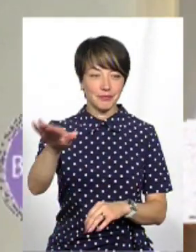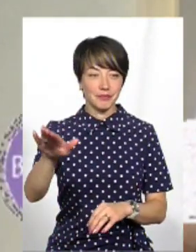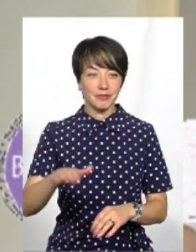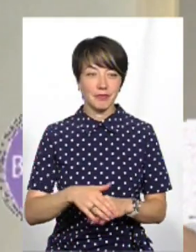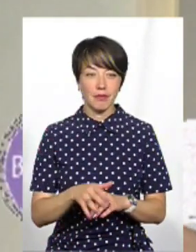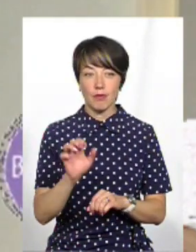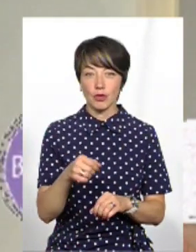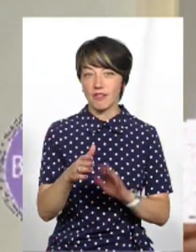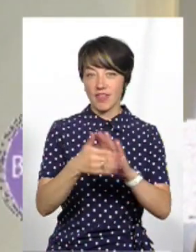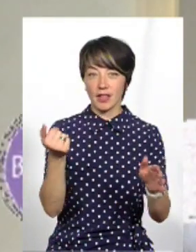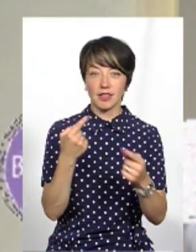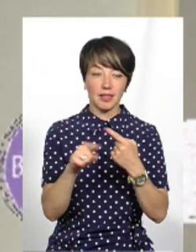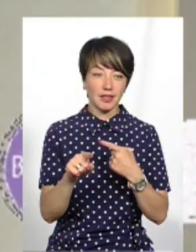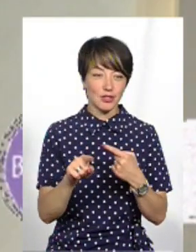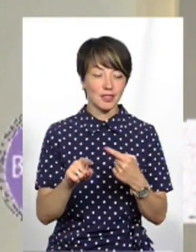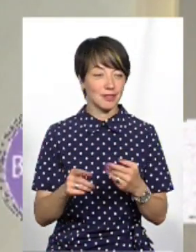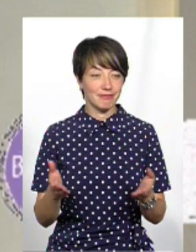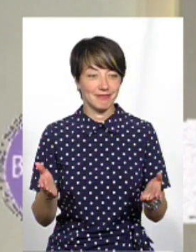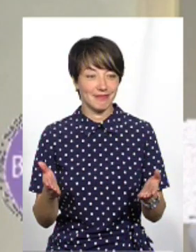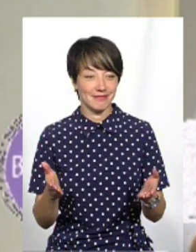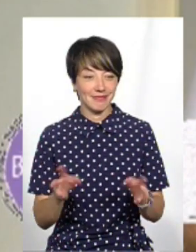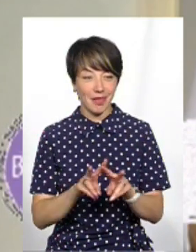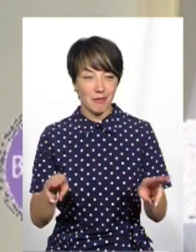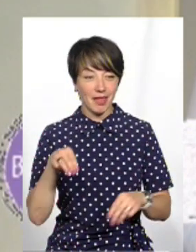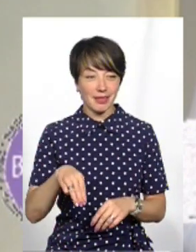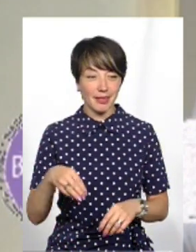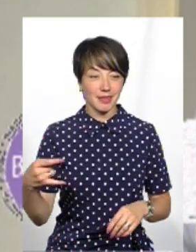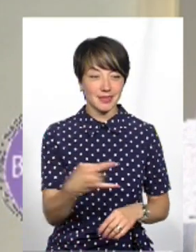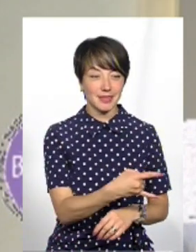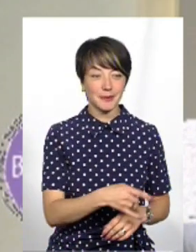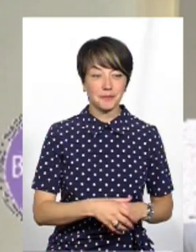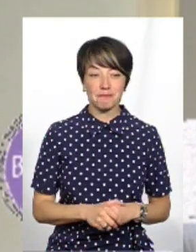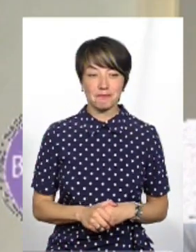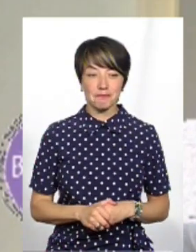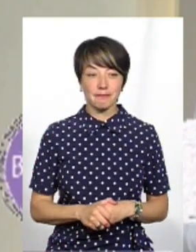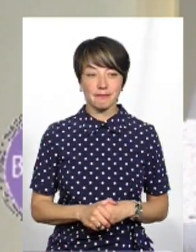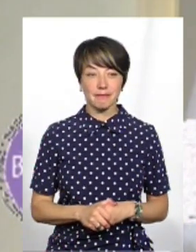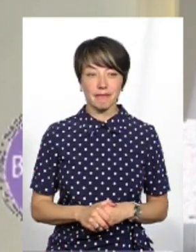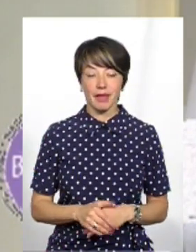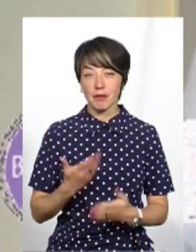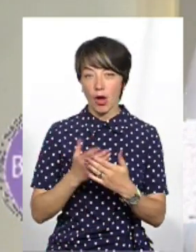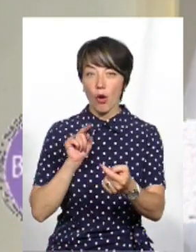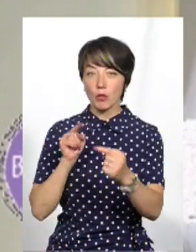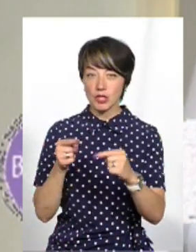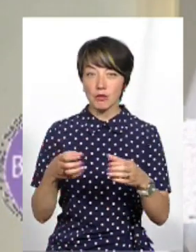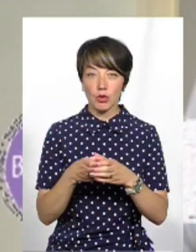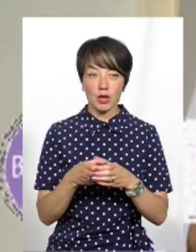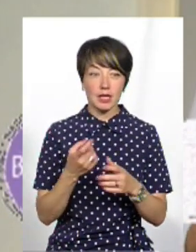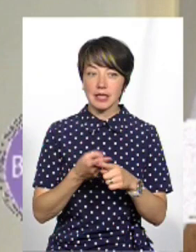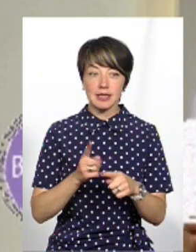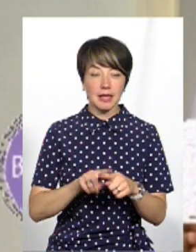можна відпустити, потім можна викликати інше. А от зараз ми бачимо, взяти, наприклад, опозиційний блок, ну, не є секретом, що це